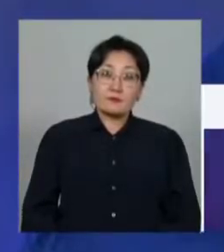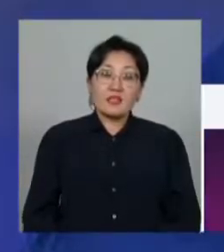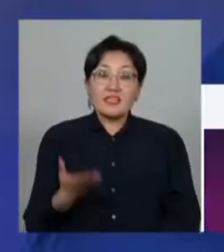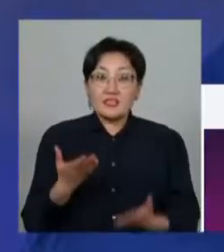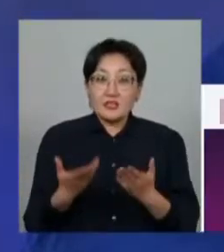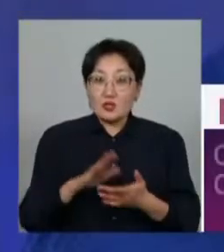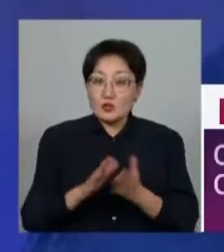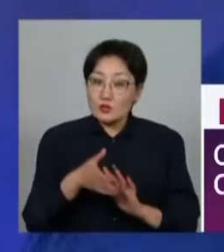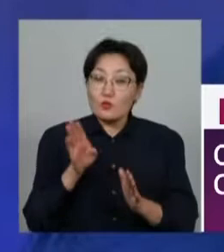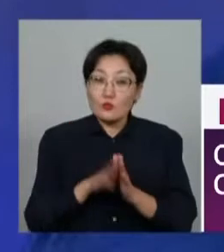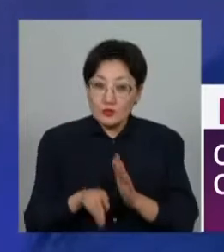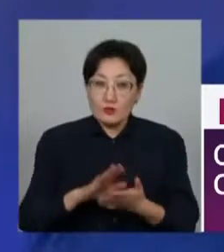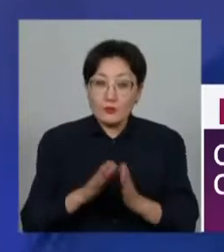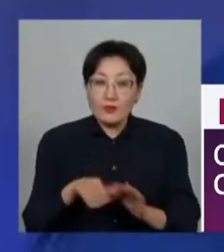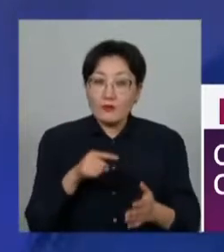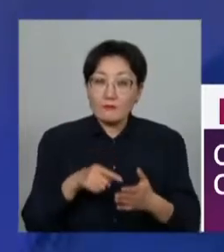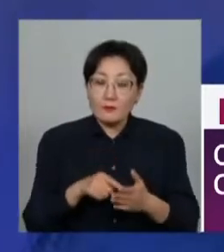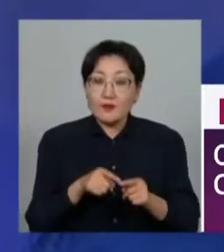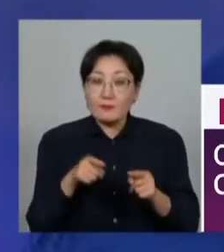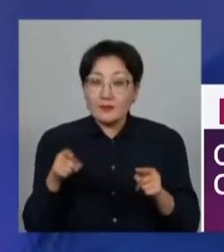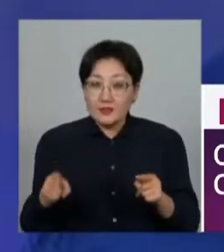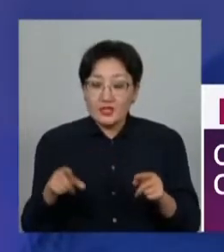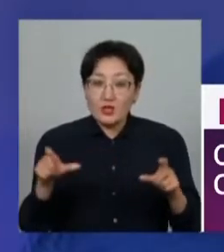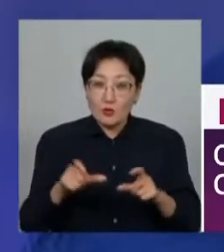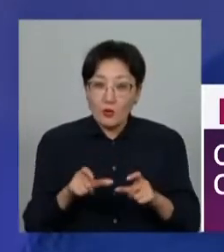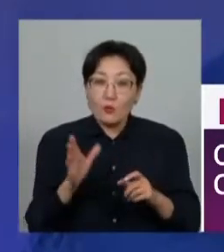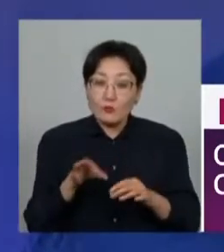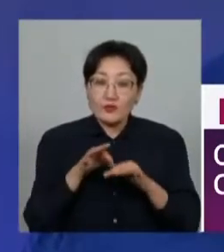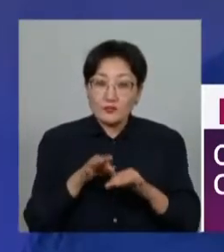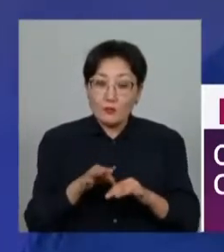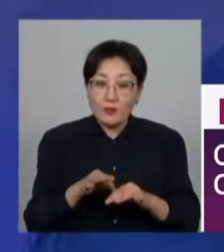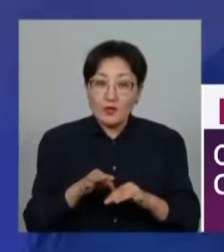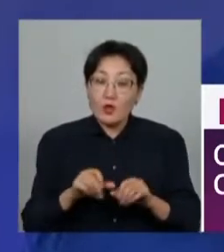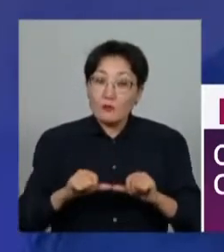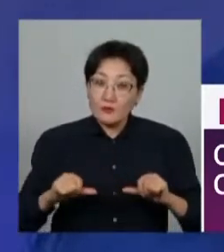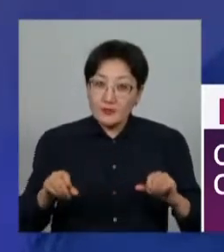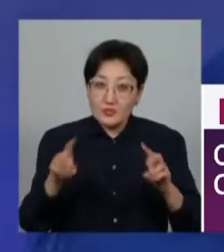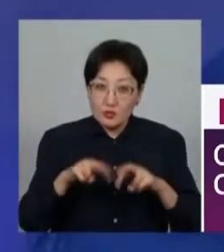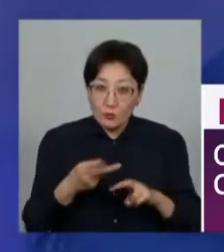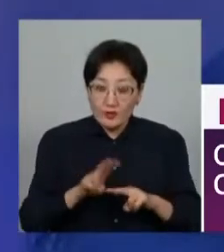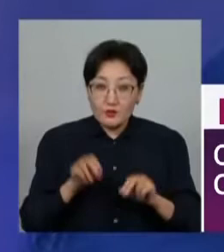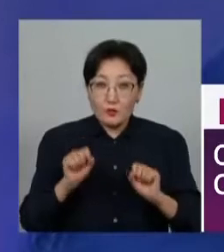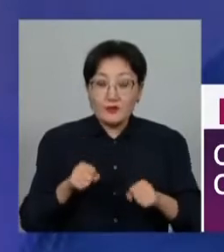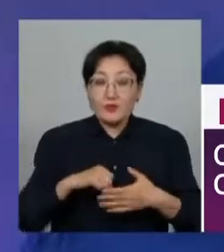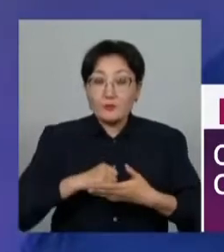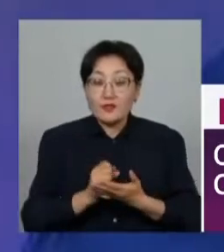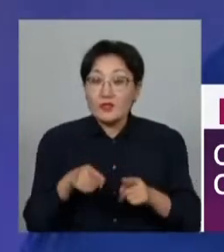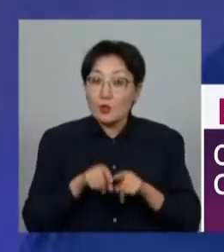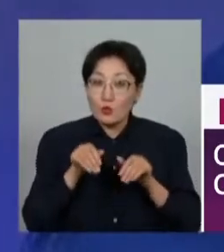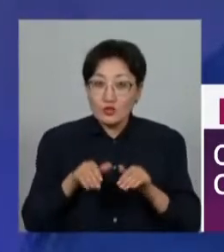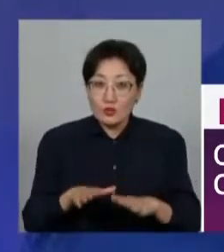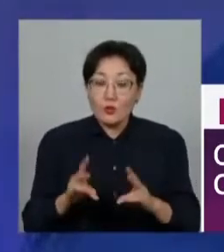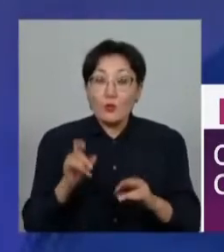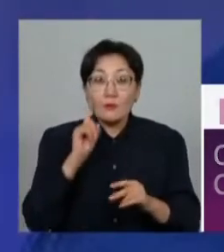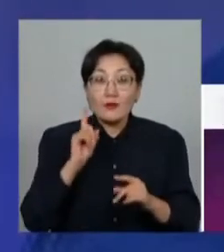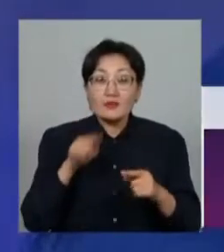Если ситуация ухудшится, то вопрос продления карантина будет вынесен на межведомственную комиссию, которая может принять такое решение. Но